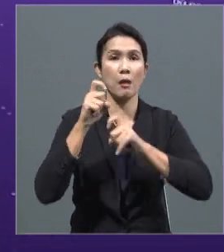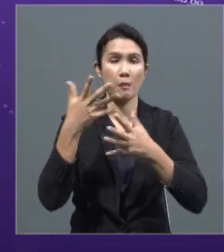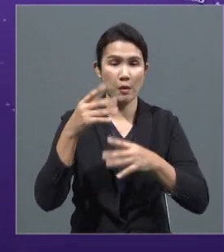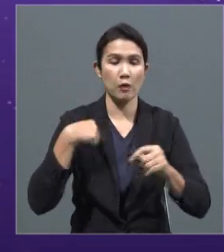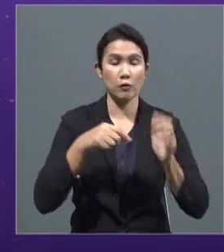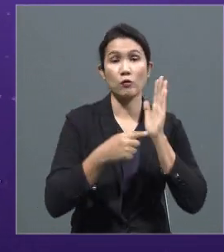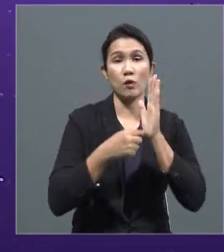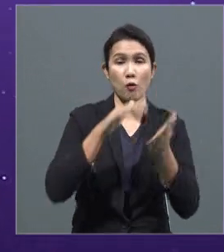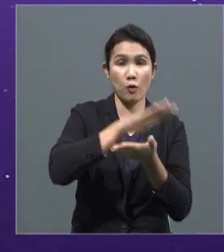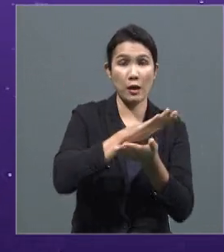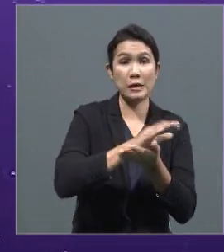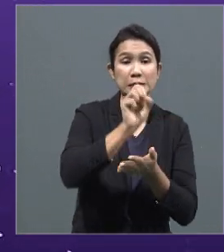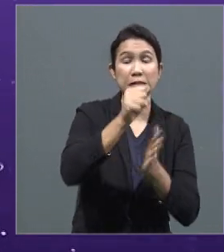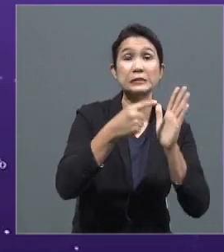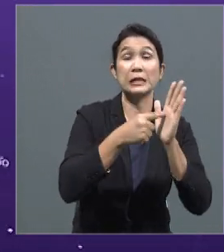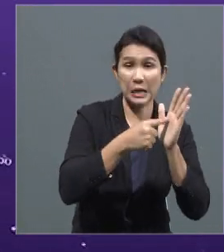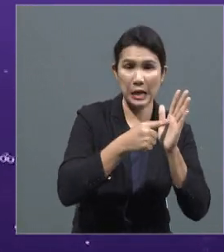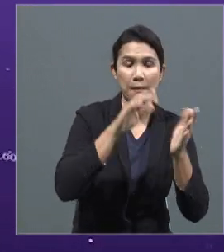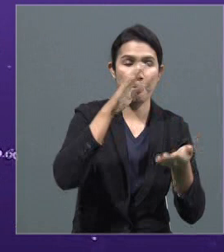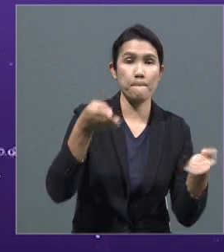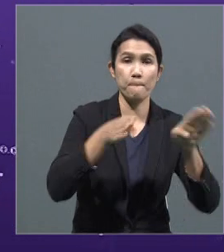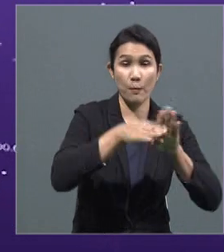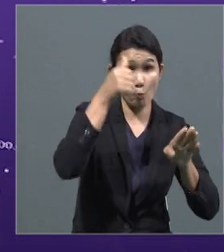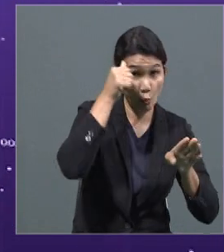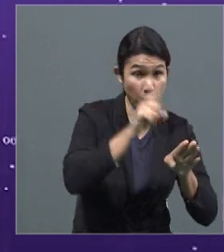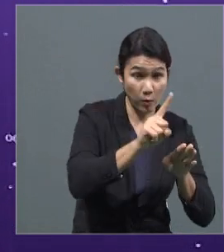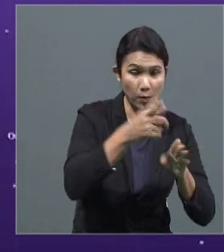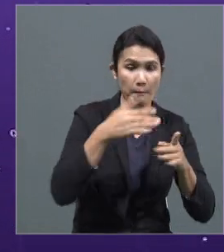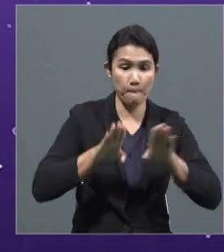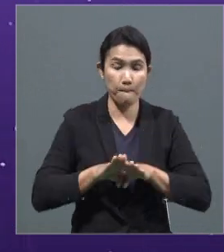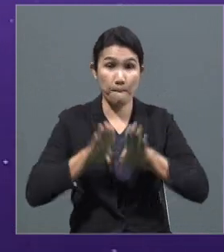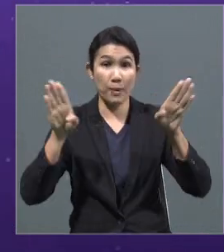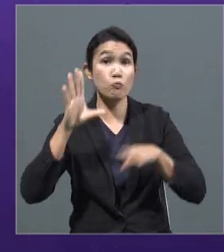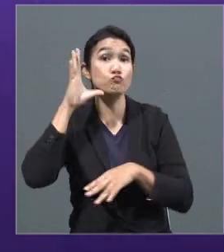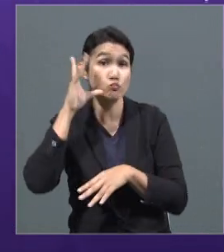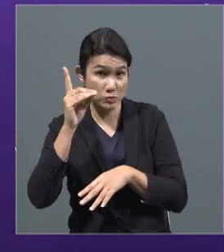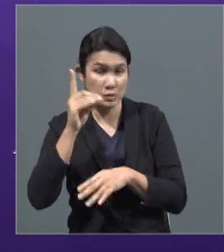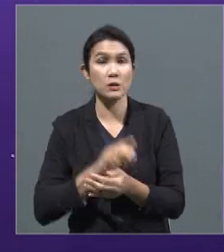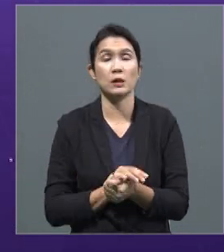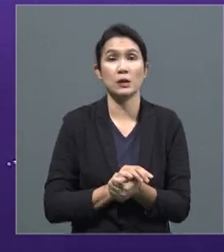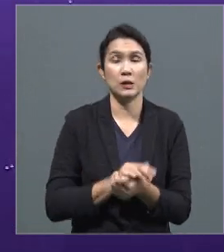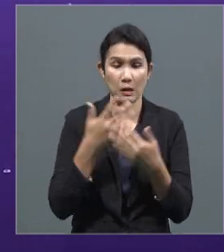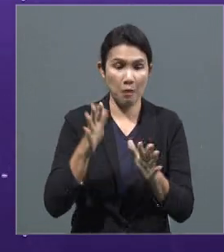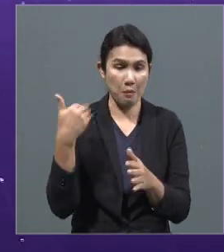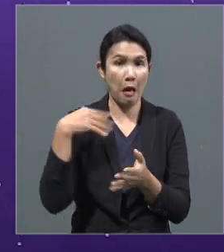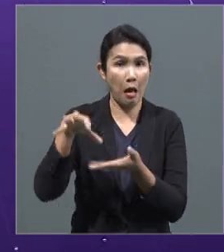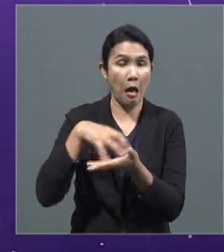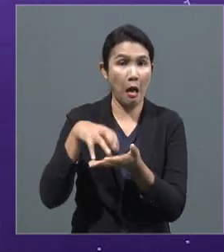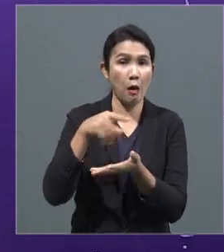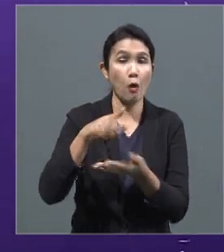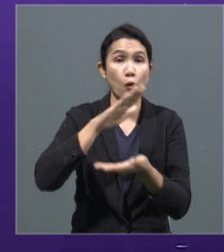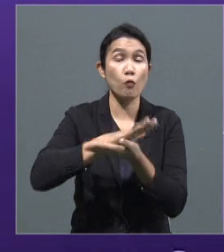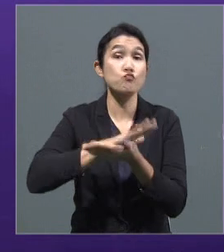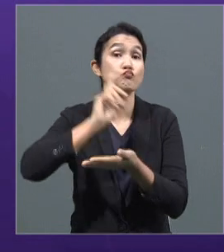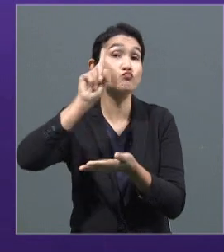งเรียนสาจังหวัดน่านเนี่ยประกาศหยุดเรียน1วันแล้วเดี๋ยวจะกลับมาเปิดเรียนในวันพรุ่งนี้นะครับนอกจากนี้ก็มีรายงานว่าโรงเรียนสตรีน่